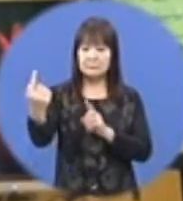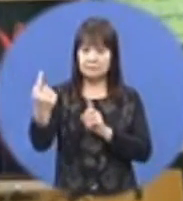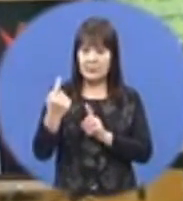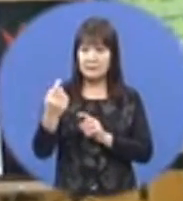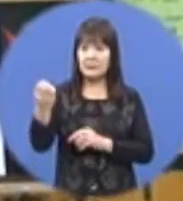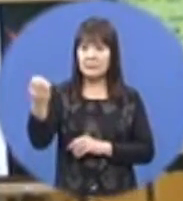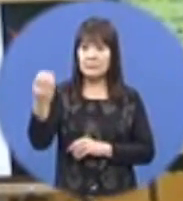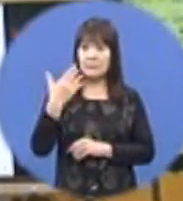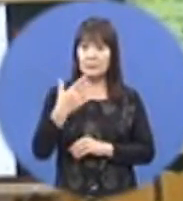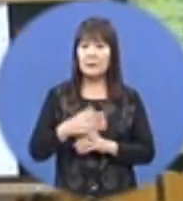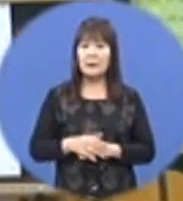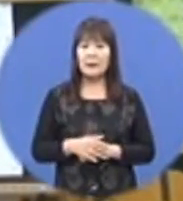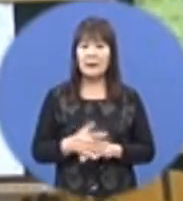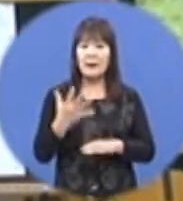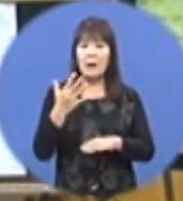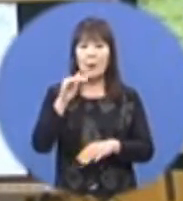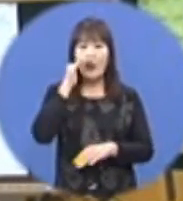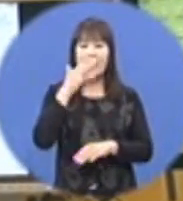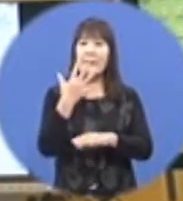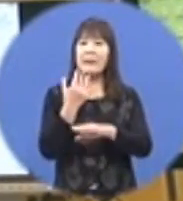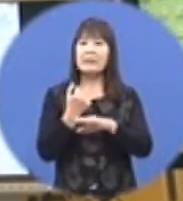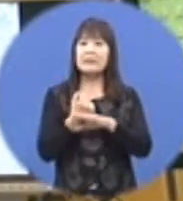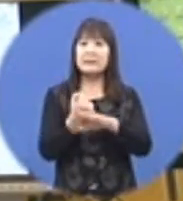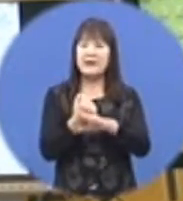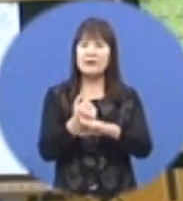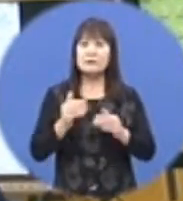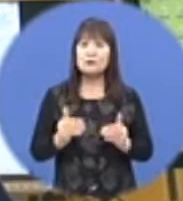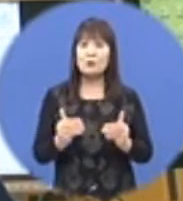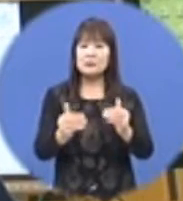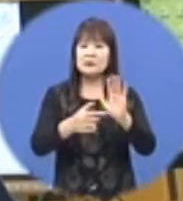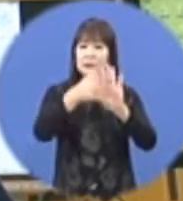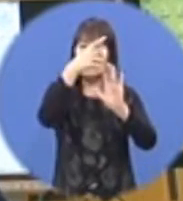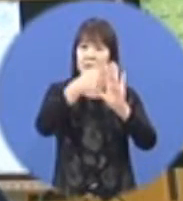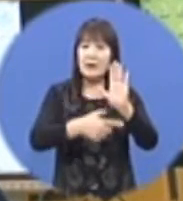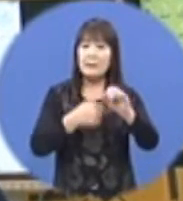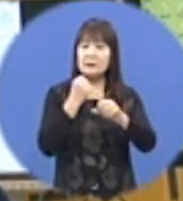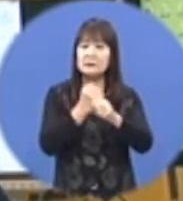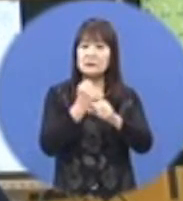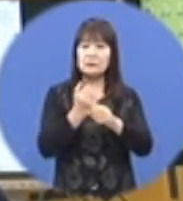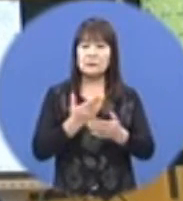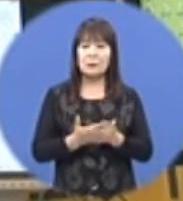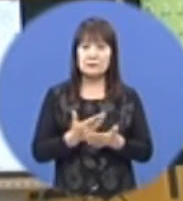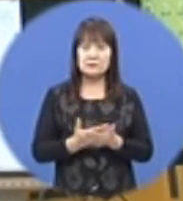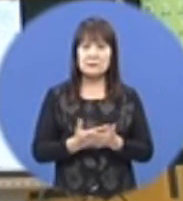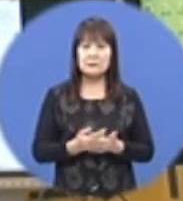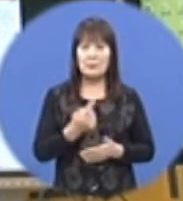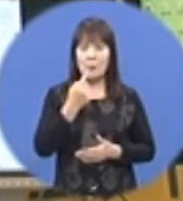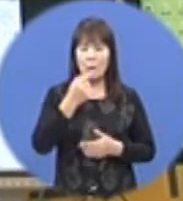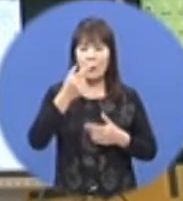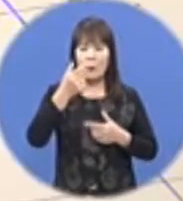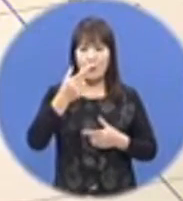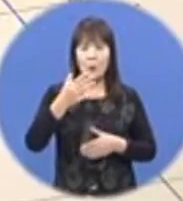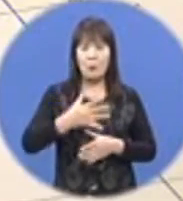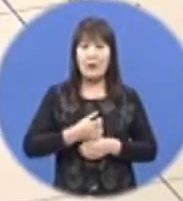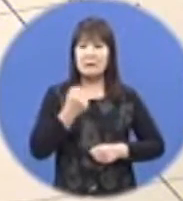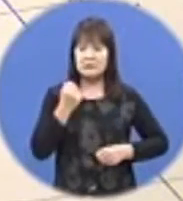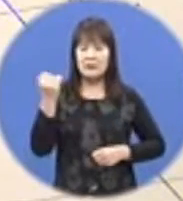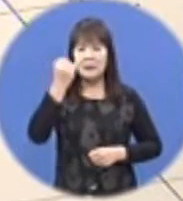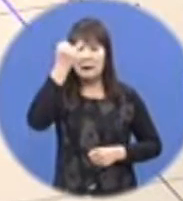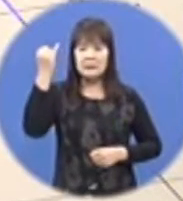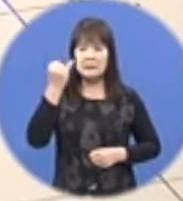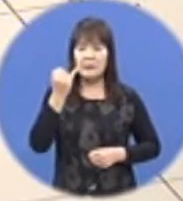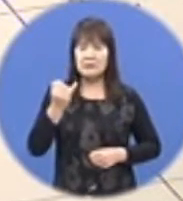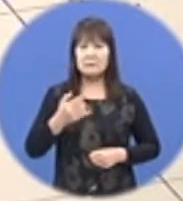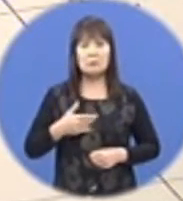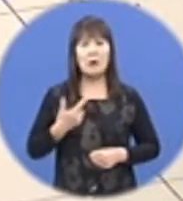に、定住促進をテーマに作ってくださいということ で、私たち大学生なんであんまりイメージが最初わからなかったんですけど、何回かメンバ